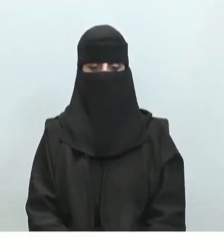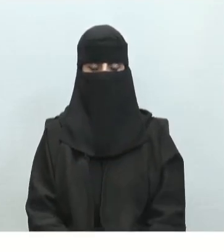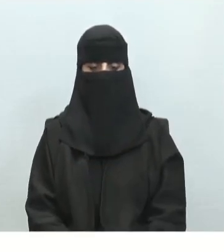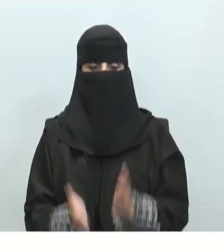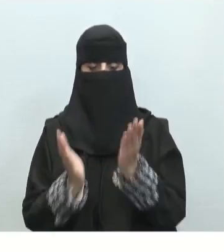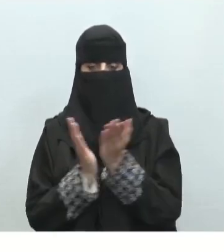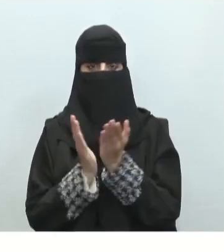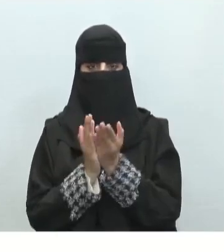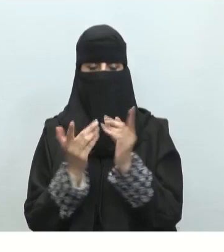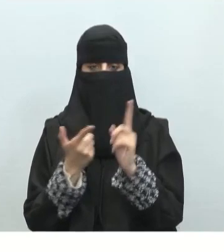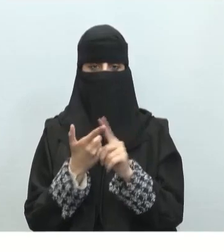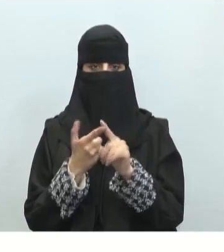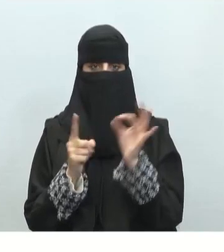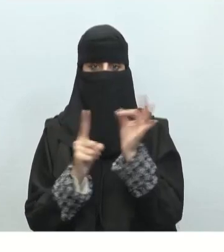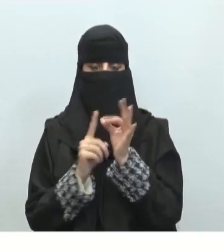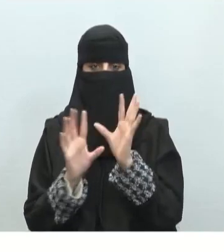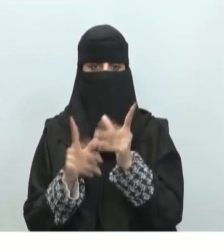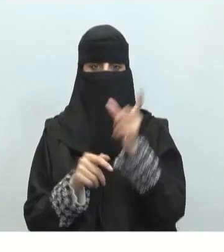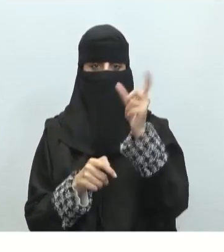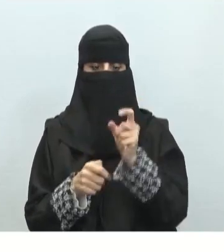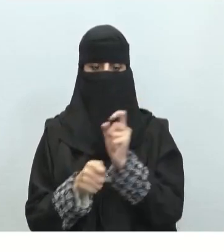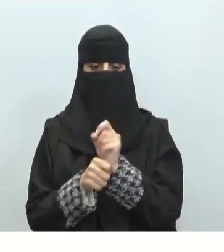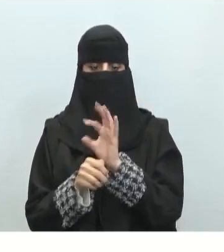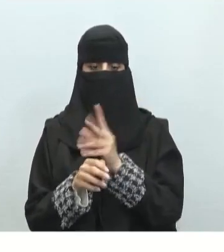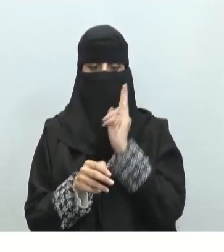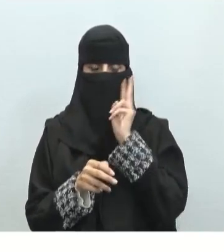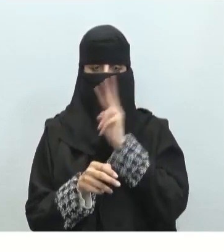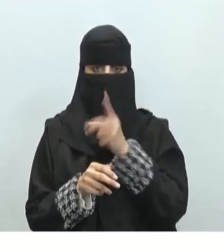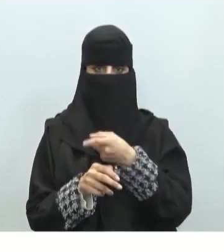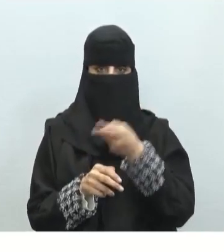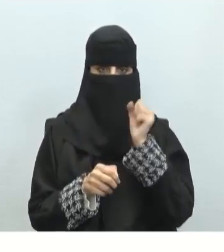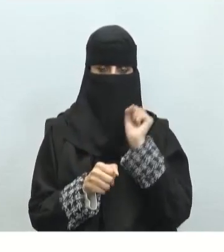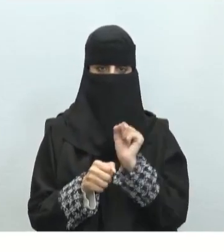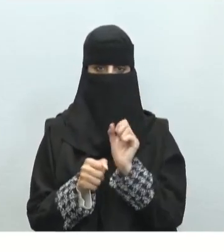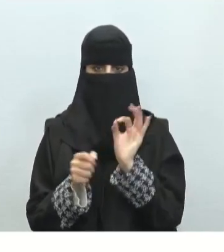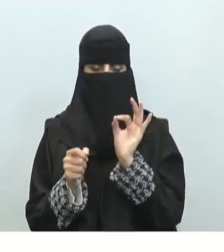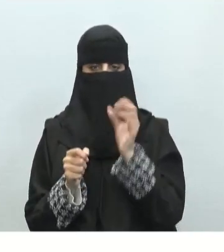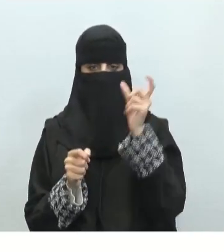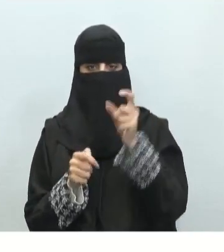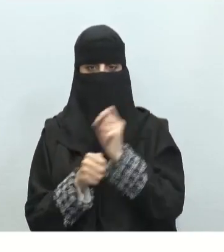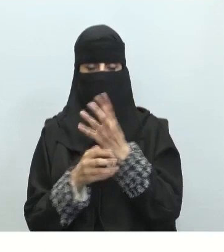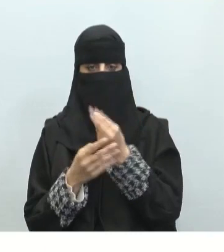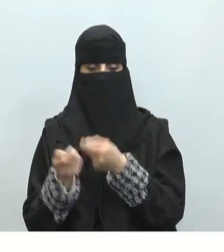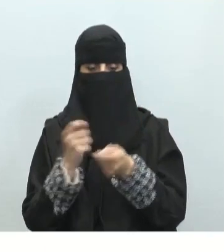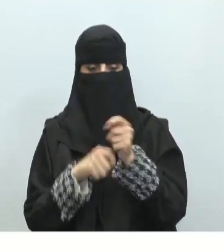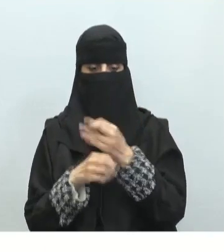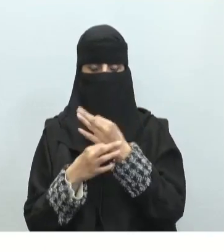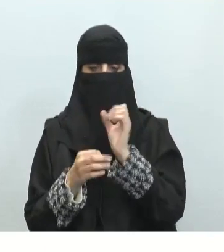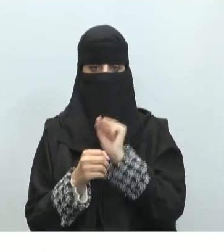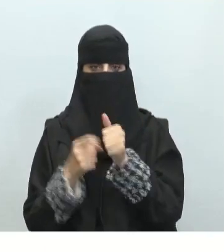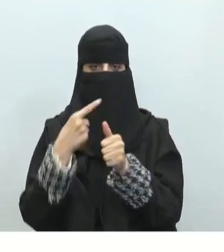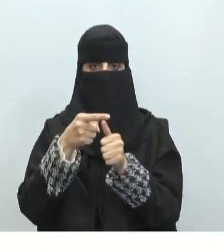للفاعل الهدف تمييز الفاعل واستعماله ثانيا استنتاج العلامات